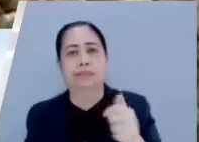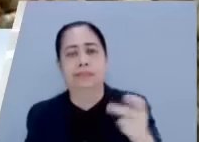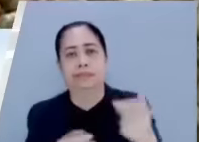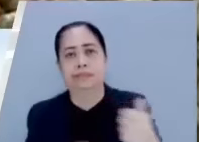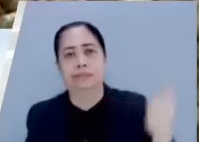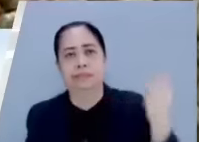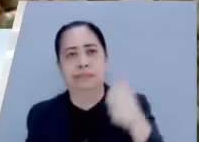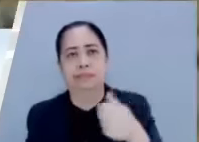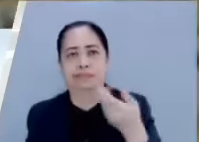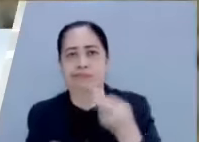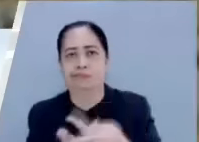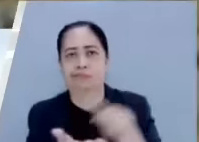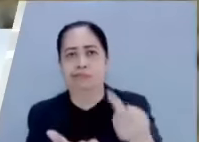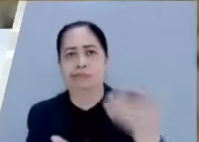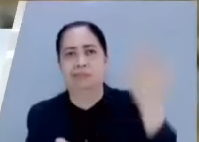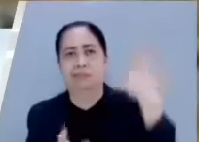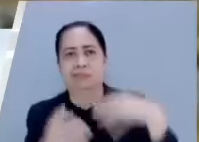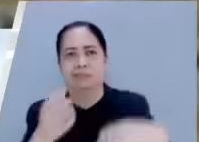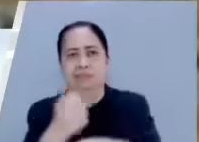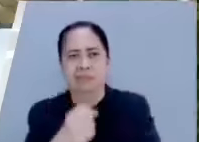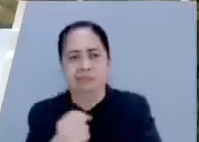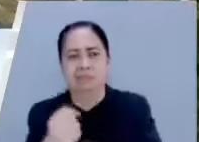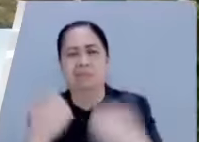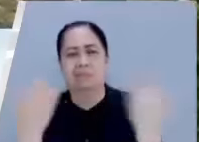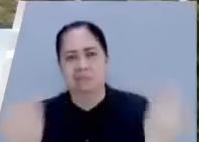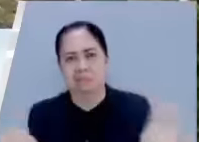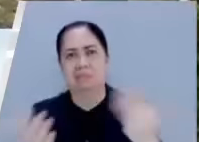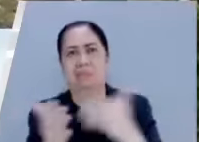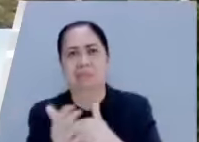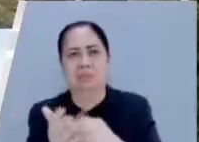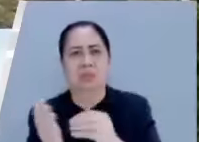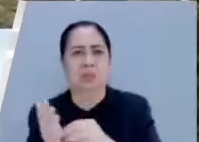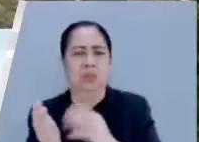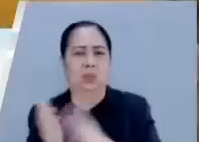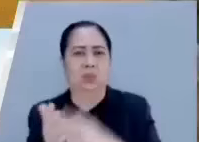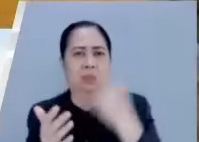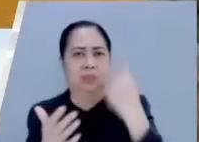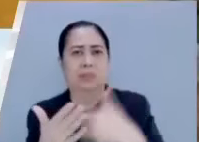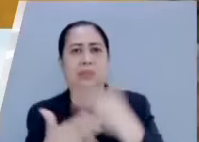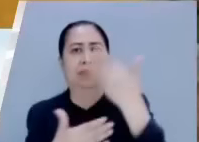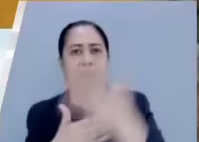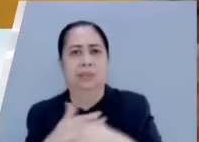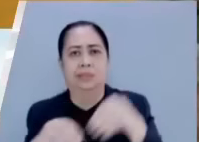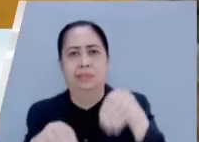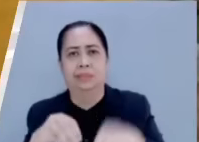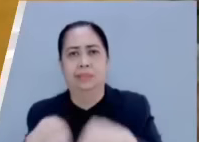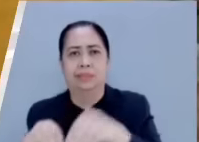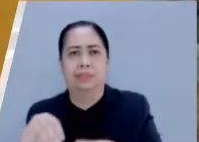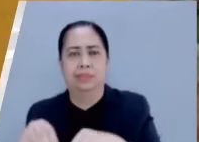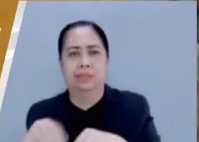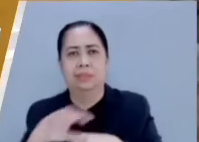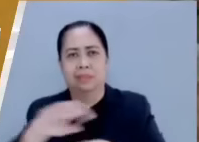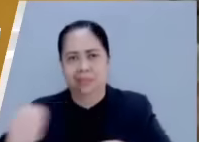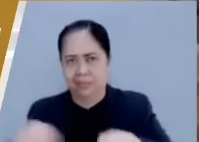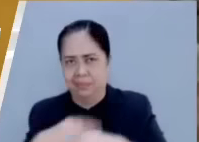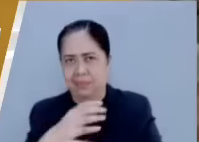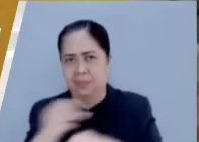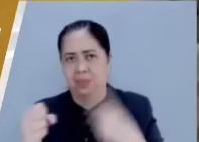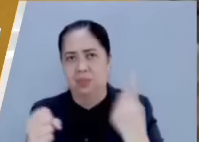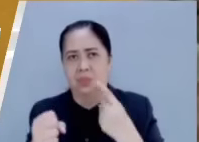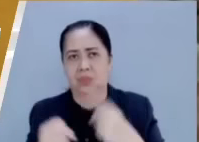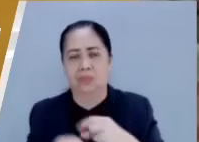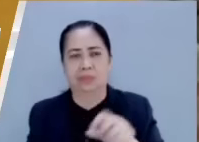nga raw sa nakaraang anihan, uutang na naman daw sila para sa susunod na taniman. Pangpalit lang ko sana yung mga bini,